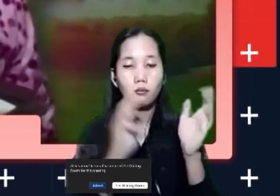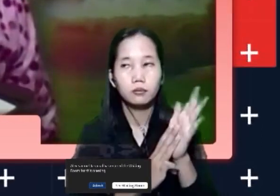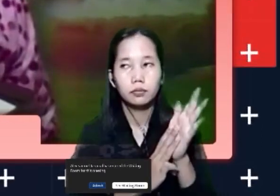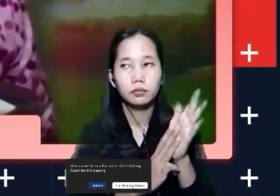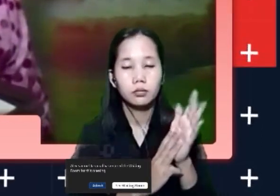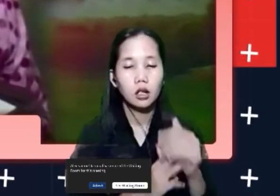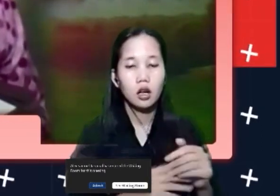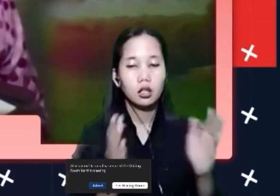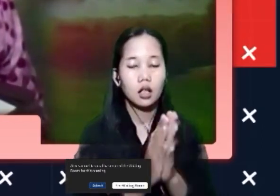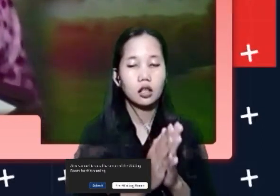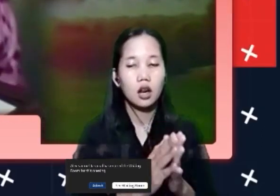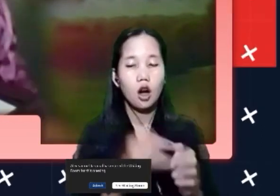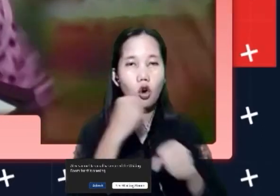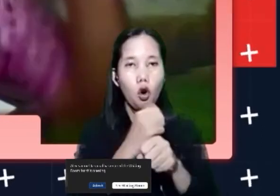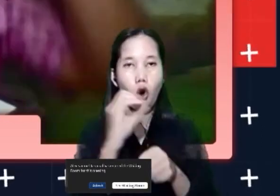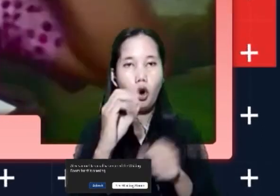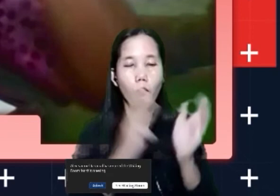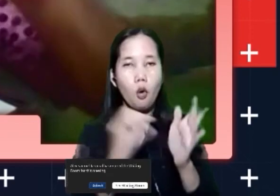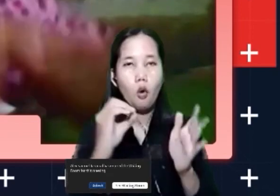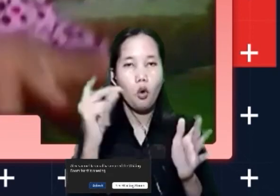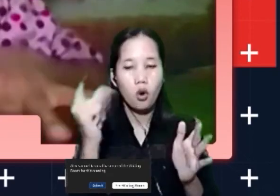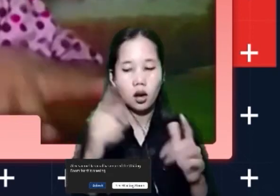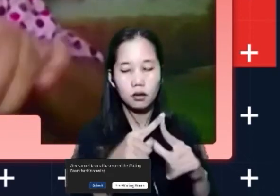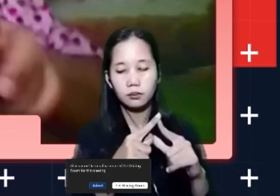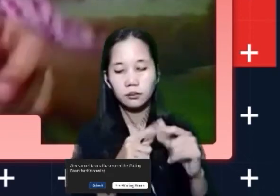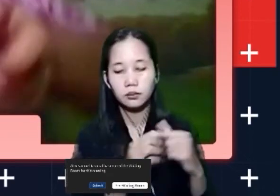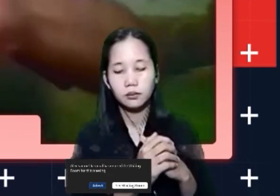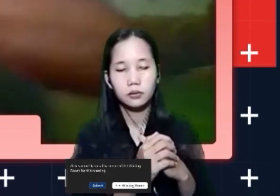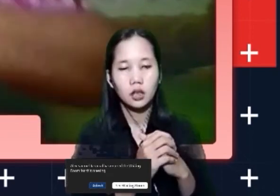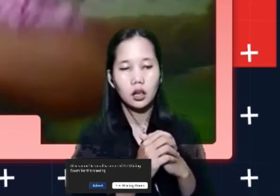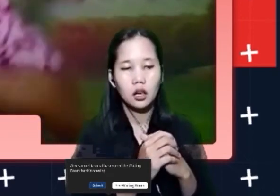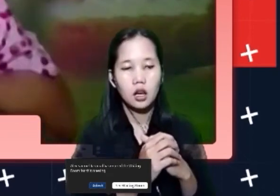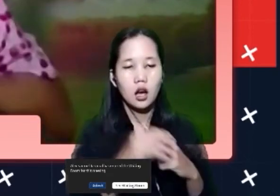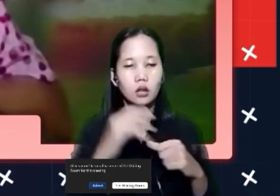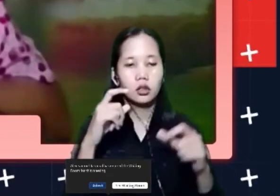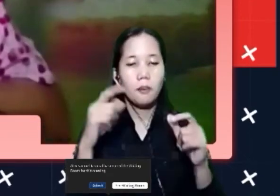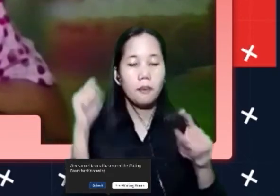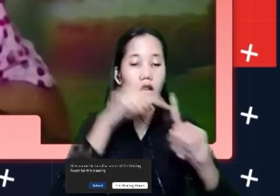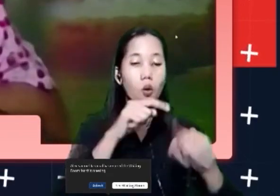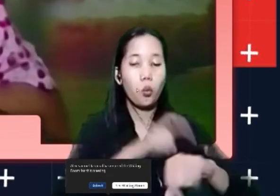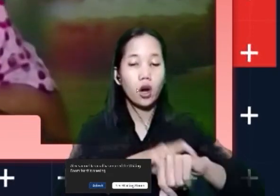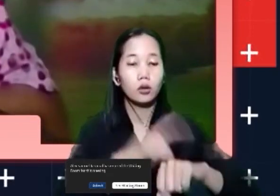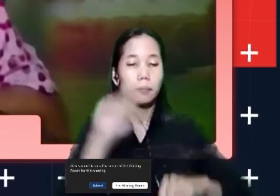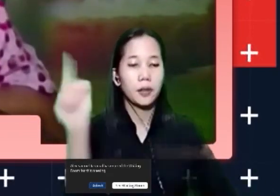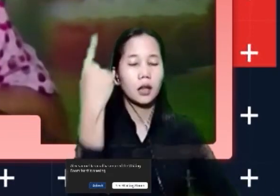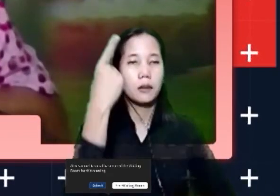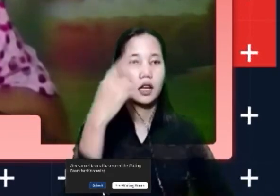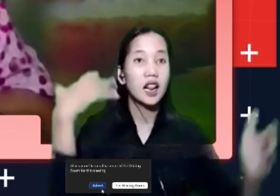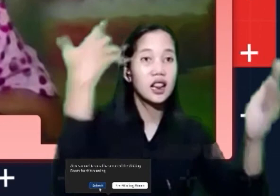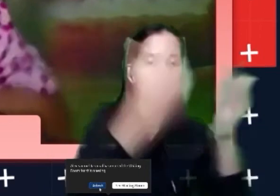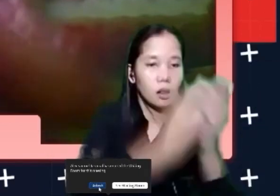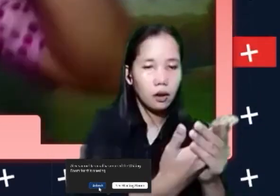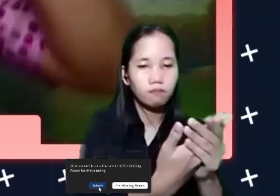berapa yang tiba di Sodom? Dua malaikat. Berapa tamu yang Abraham terima? Kata pasal